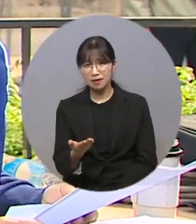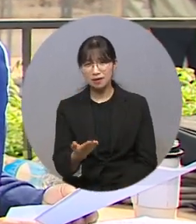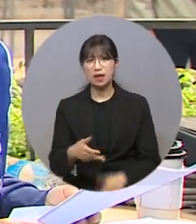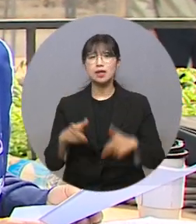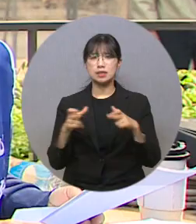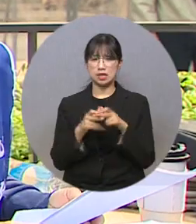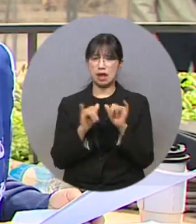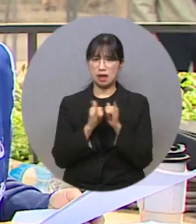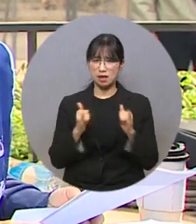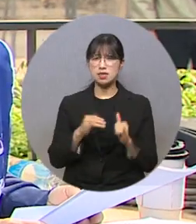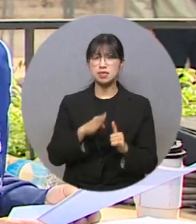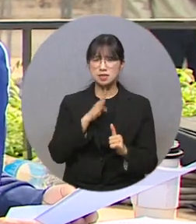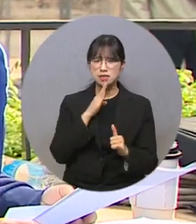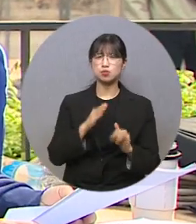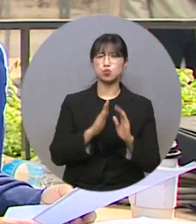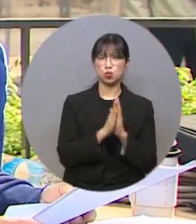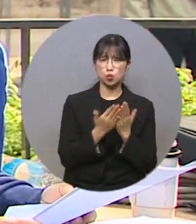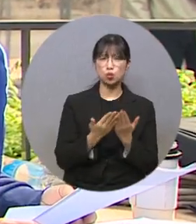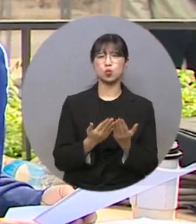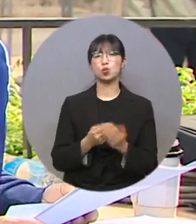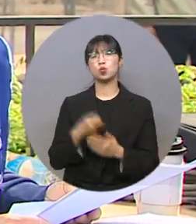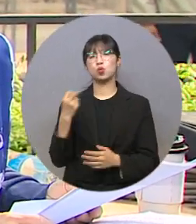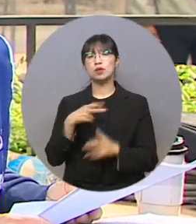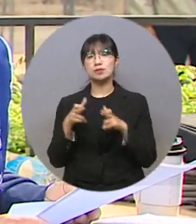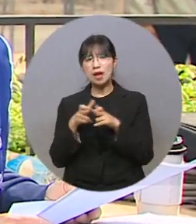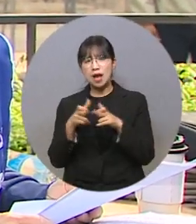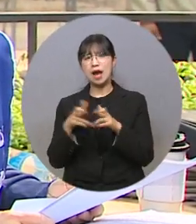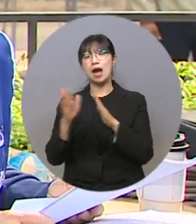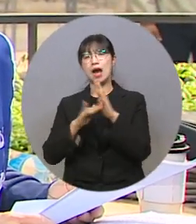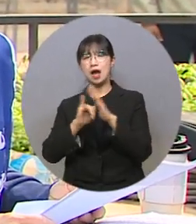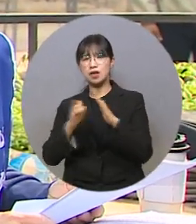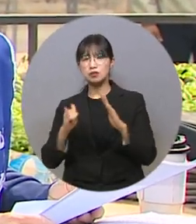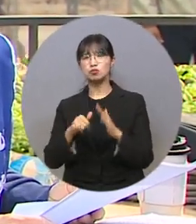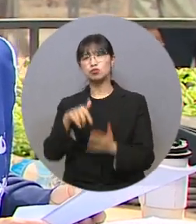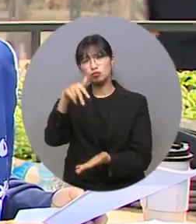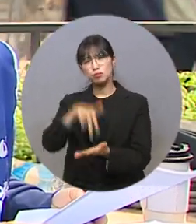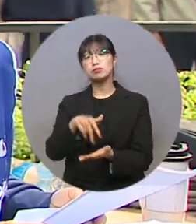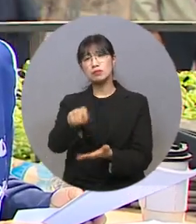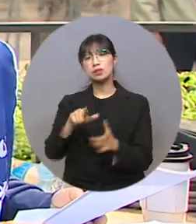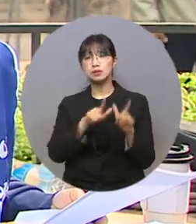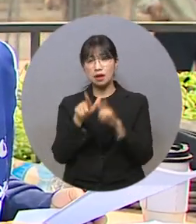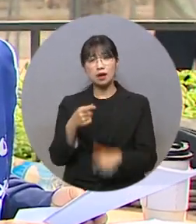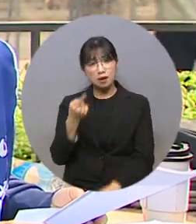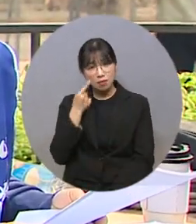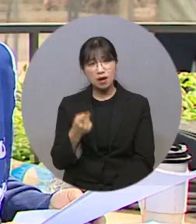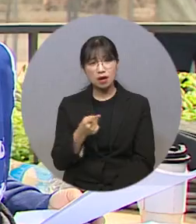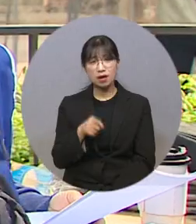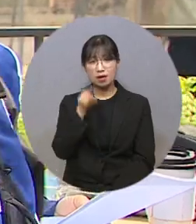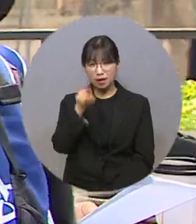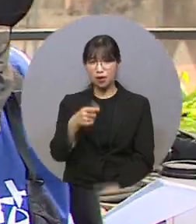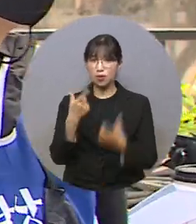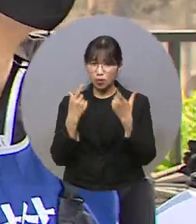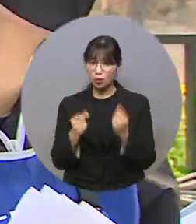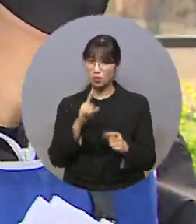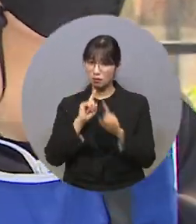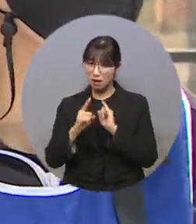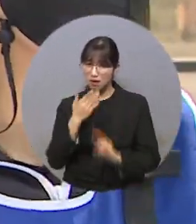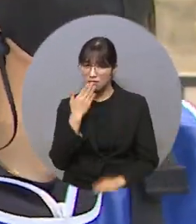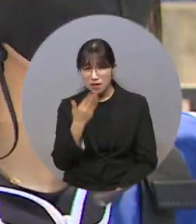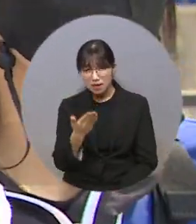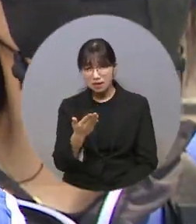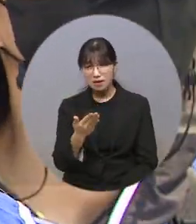장애인으로 장애인 가족으로 한번 살아보라고 그때도 그런 말을 할 수 있는지